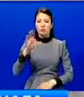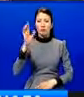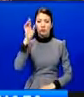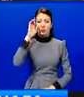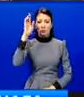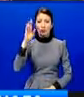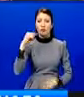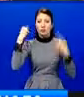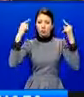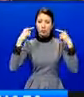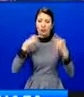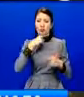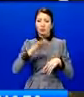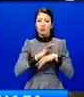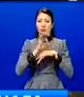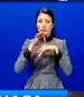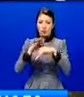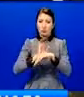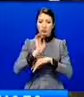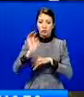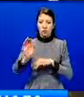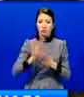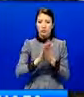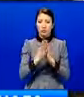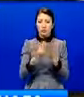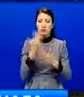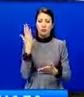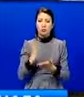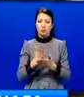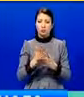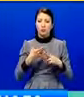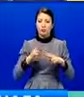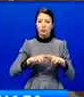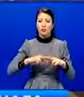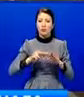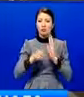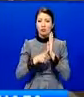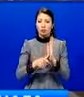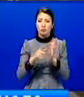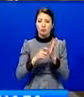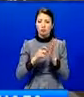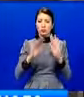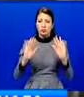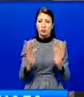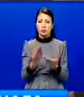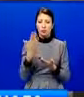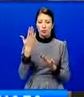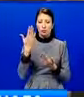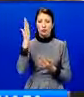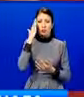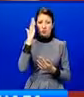етін экспорттау бойынша алдын ала келісімдер бар. 2016 жылы облыстан 6700 бас ұсақ мал, 400 бас ірі қара мал